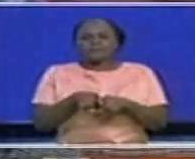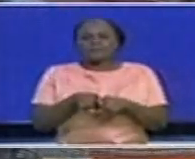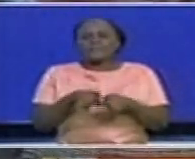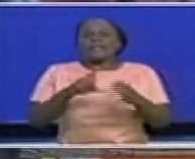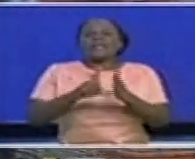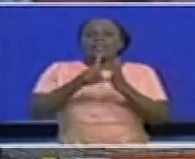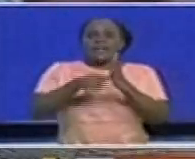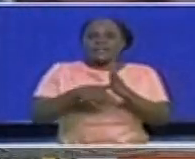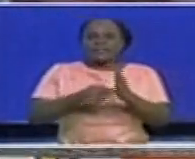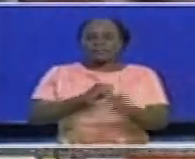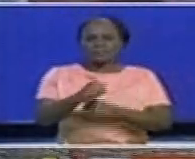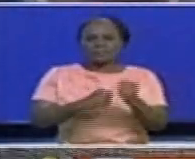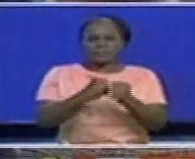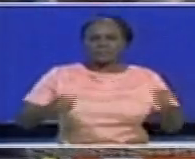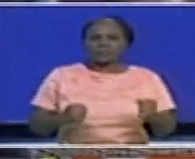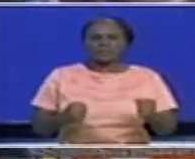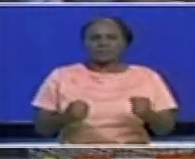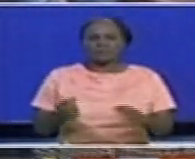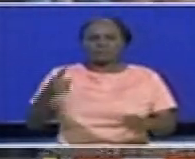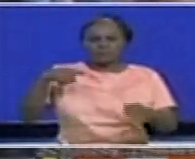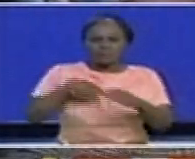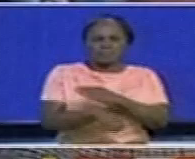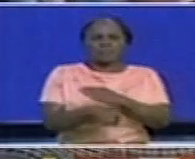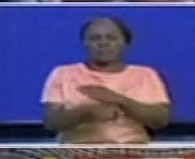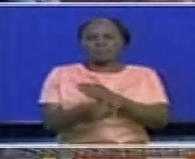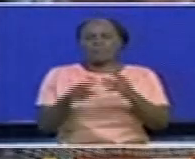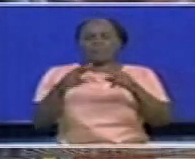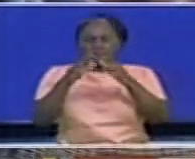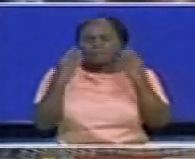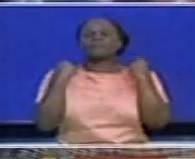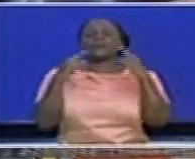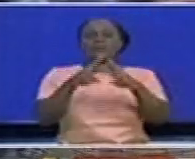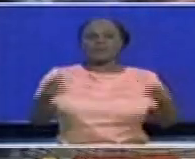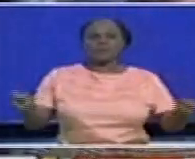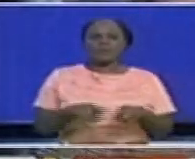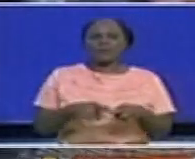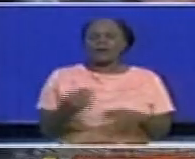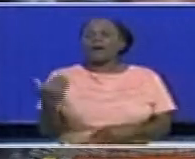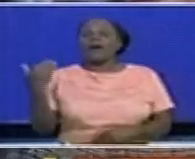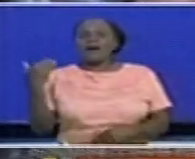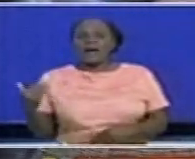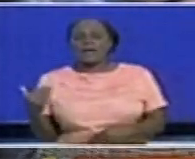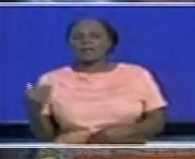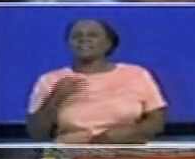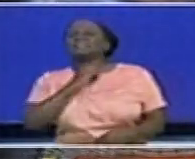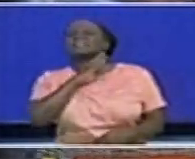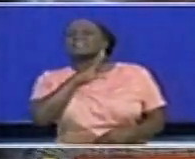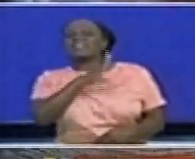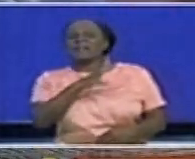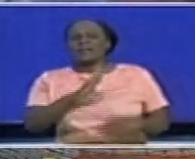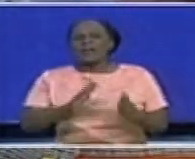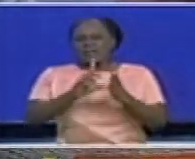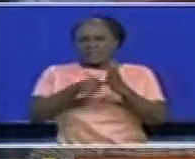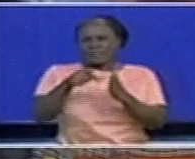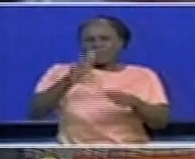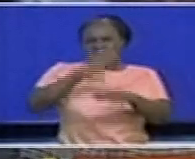baadaye akamfunga huko nyuma, akamwongoza kwa bedroom ya pili. Naye mchana akascream. After screaming alidashiwa